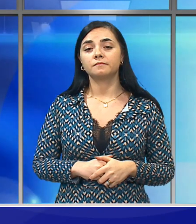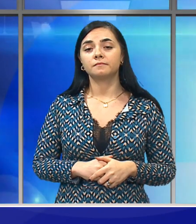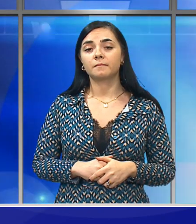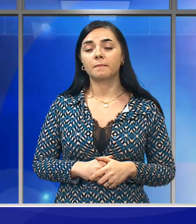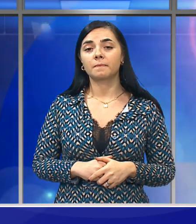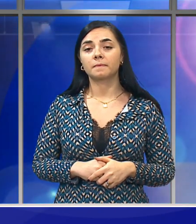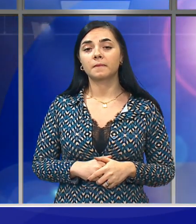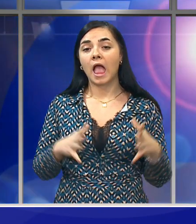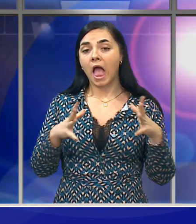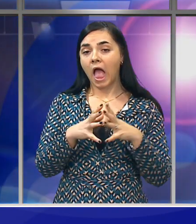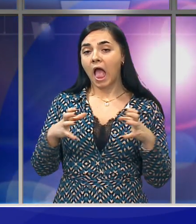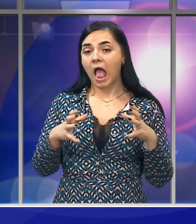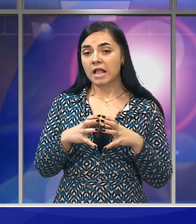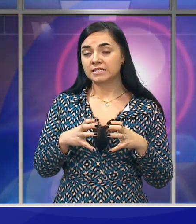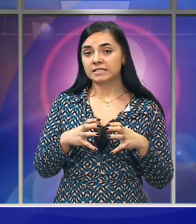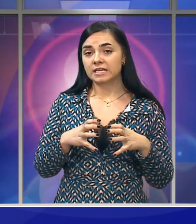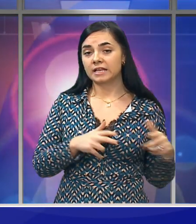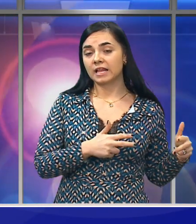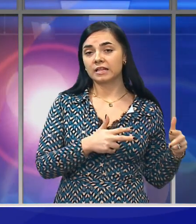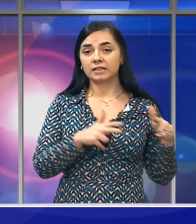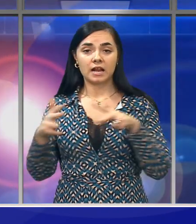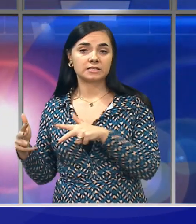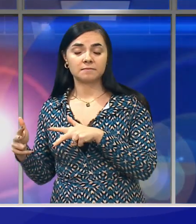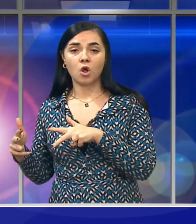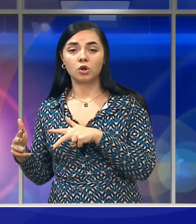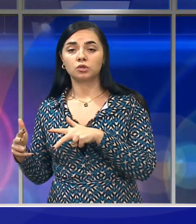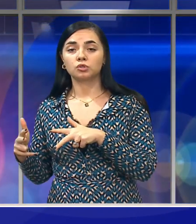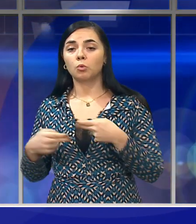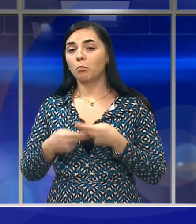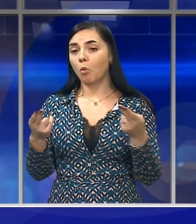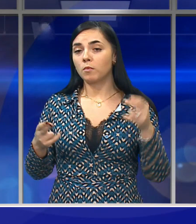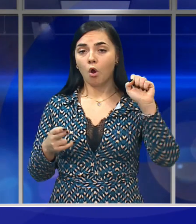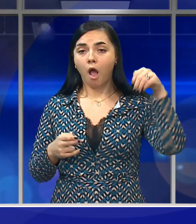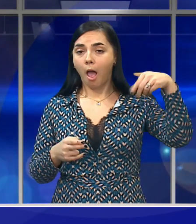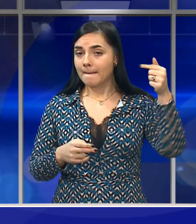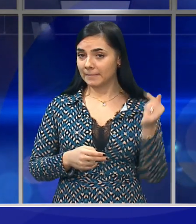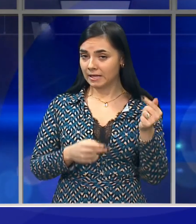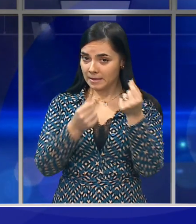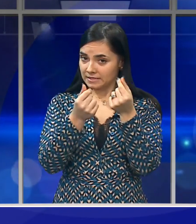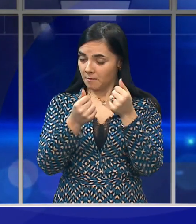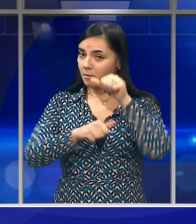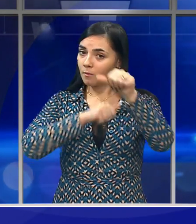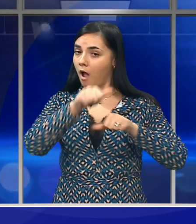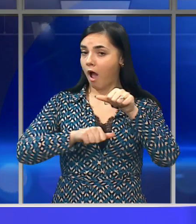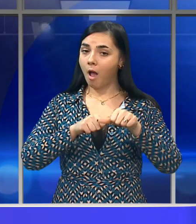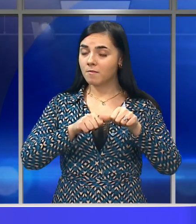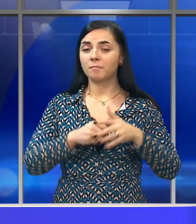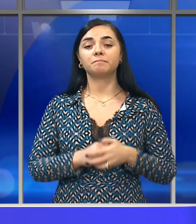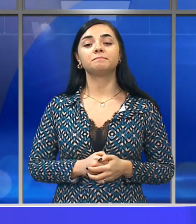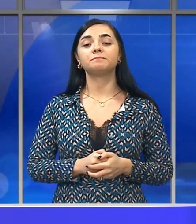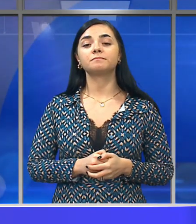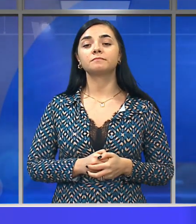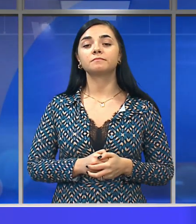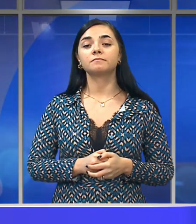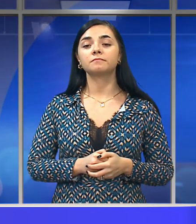l'azienda di trasporto pubblico locale AMT cambierà le sue tariffe